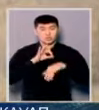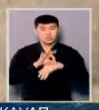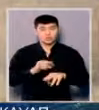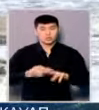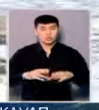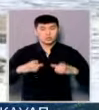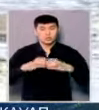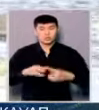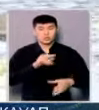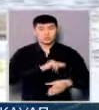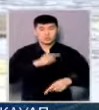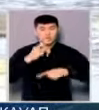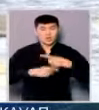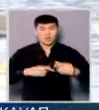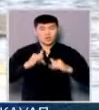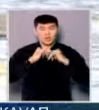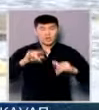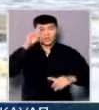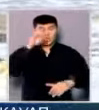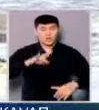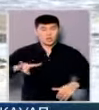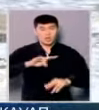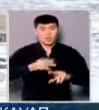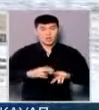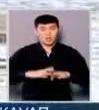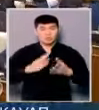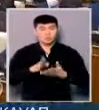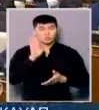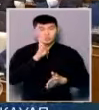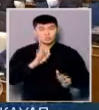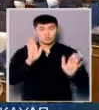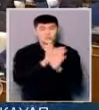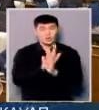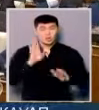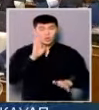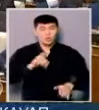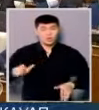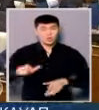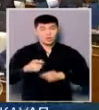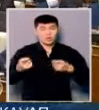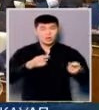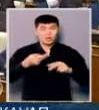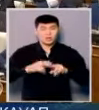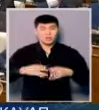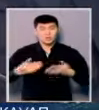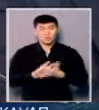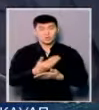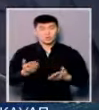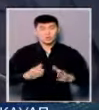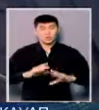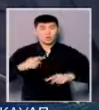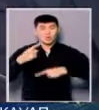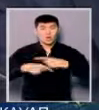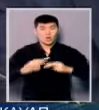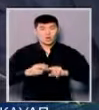отырып, жұмысты одан әрі Қазақстан Республикасындағы су ресурстарын басқару жөніндегі әзірленіп жатқан ұлттық